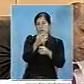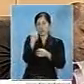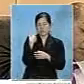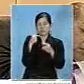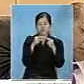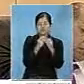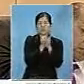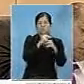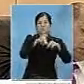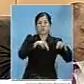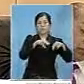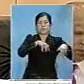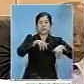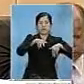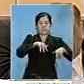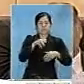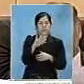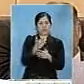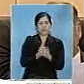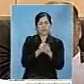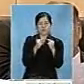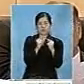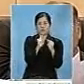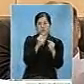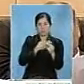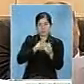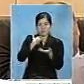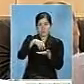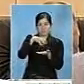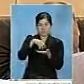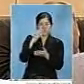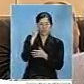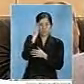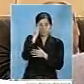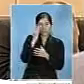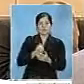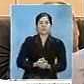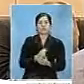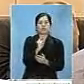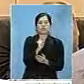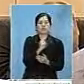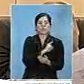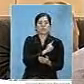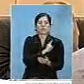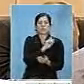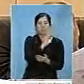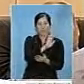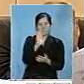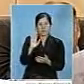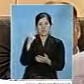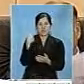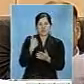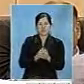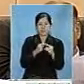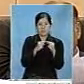ชนยกตัวอย่างเช่นประเด็นที่ท่านได้เอ่ยถึงผมขออนุญาตได้กราบเรียนโดยตรงนะครับเพราะว่าเป็นผู้รับผิดชอบแล้วก็ทราบดีว่ามีท่านสมาชิกจำนว